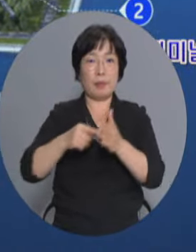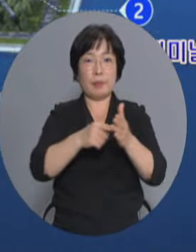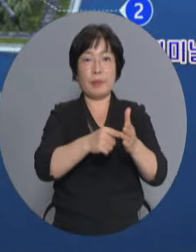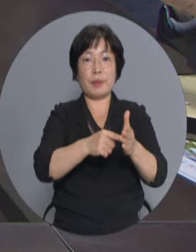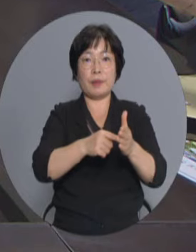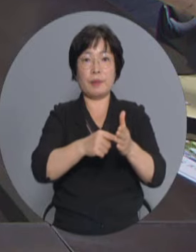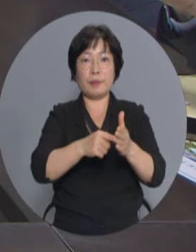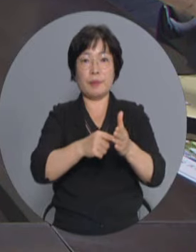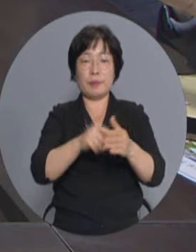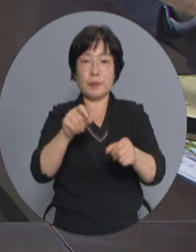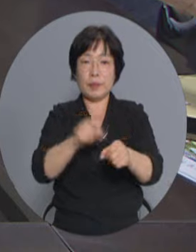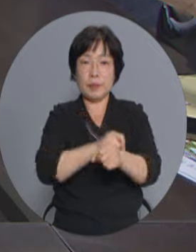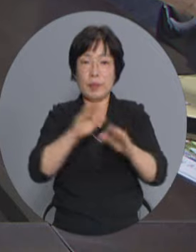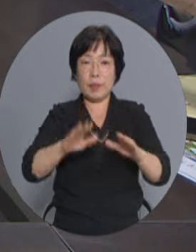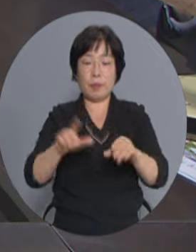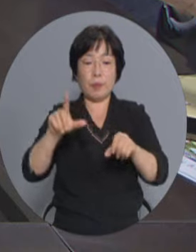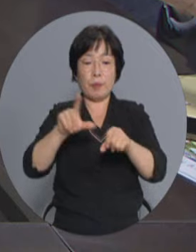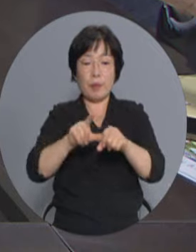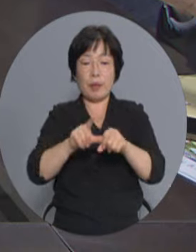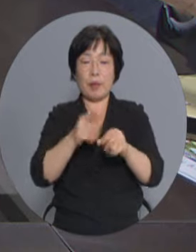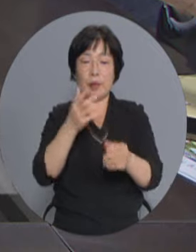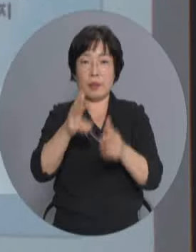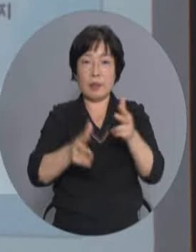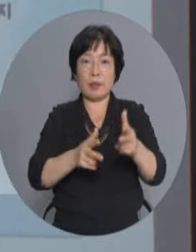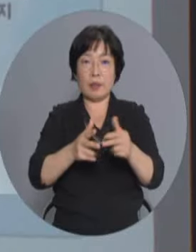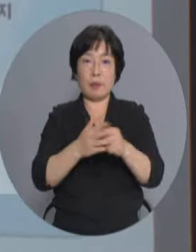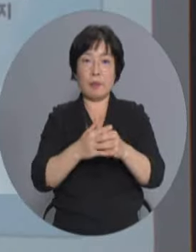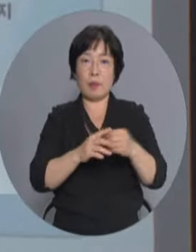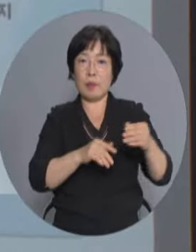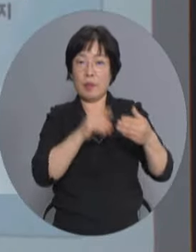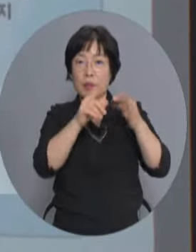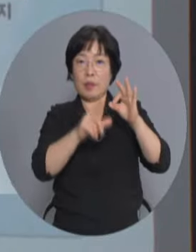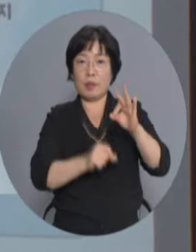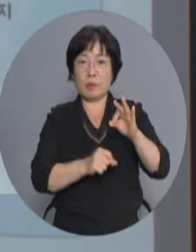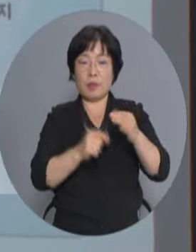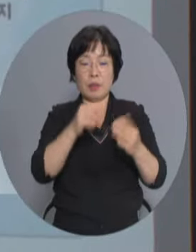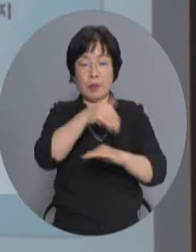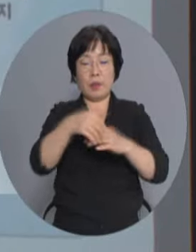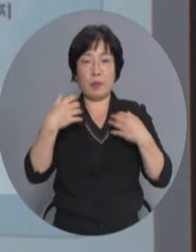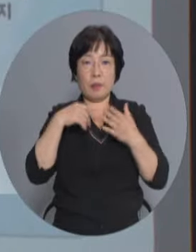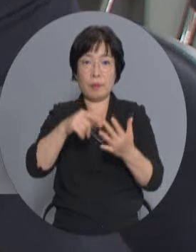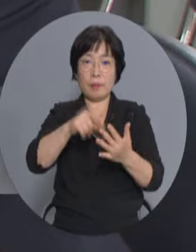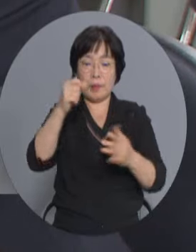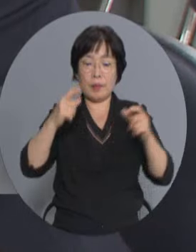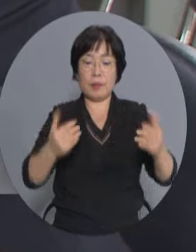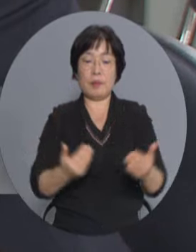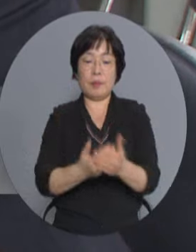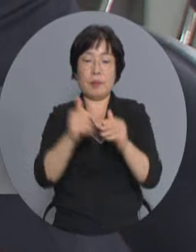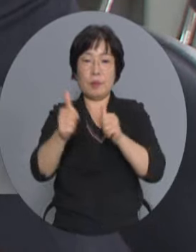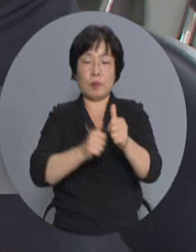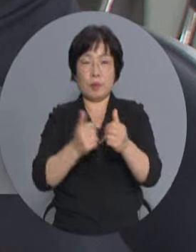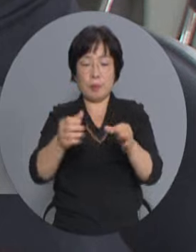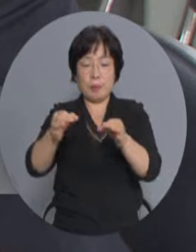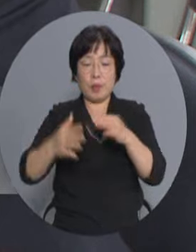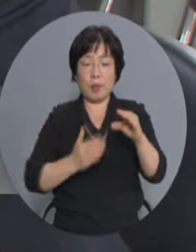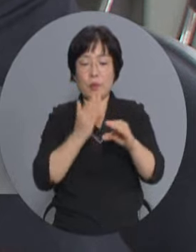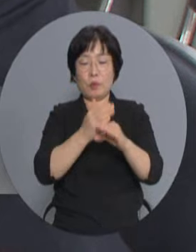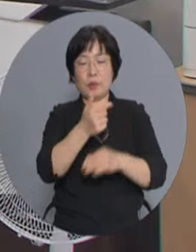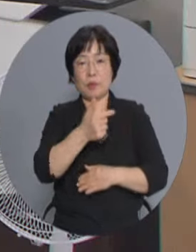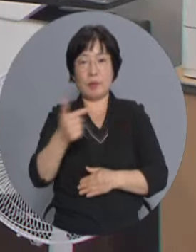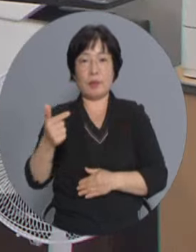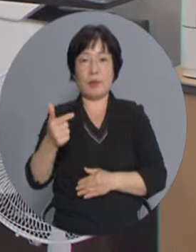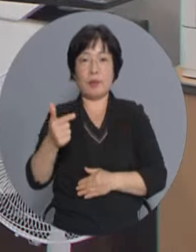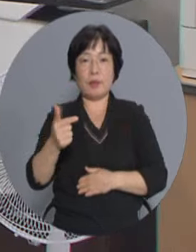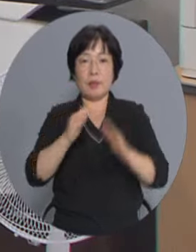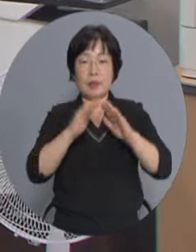추진합니다 특히 이번 LNG 터미널 사업은 지난달 기재부가 선정 발표한 지역 활성화 투자 펀드 가운데 최대 규모입니다